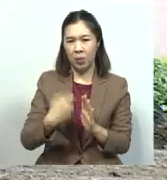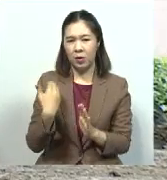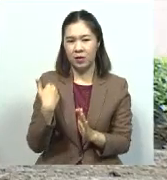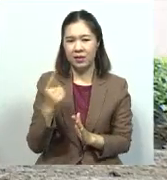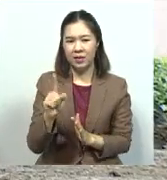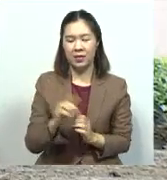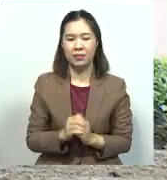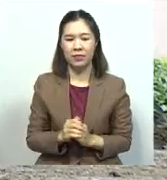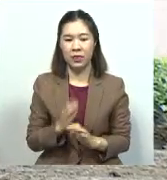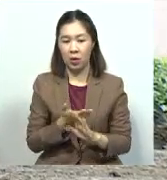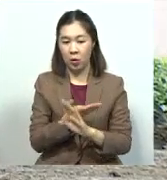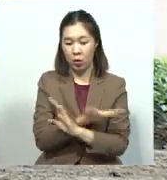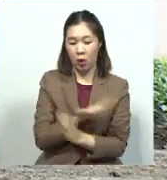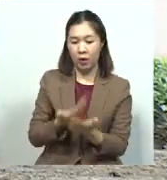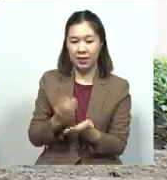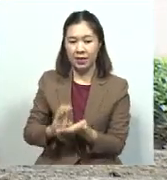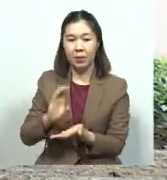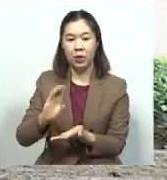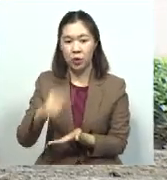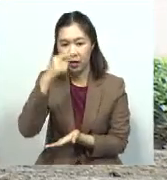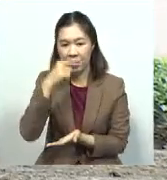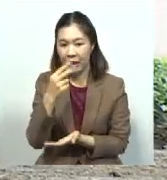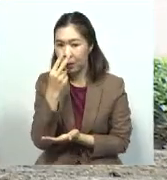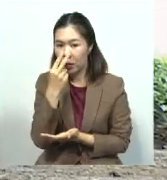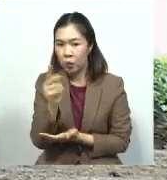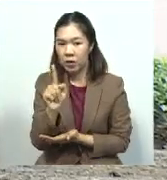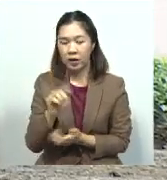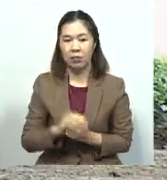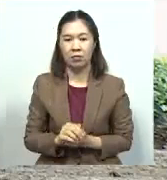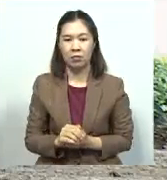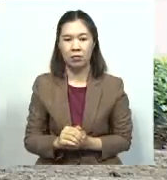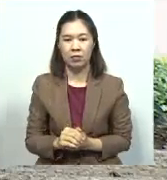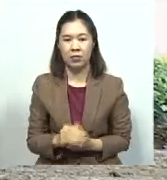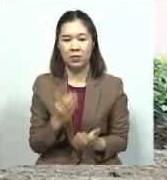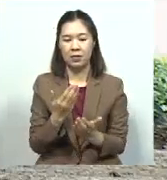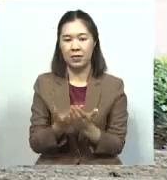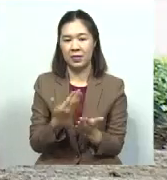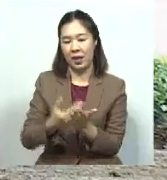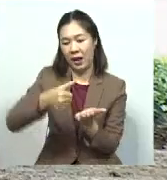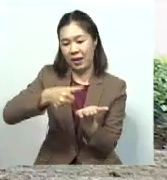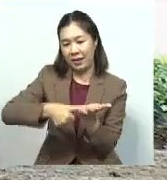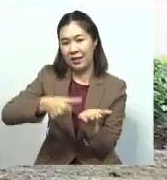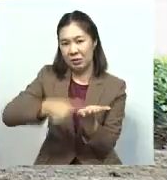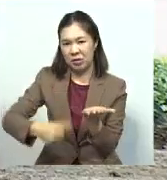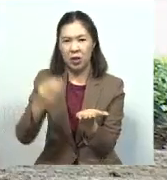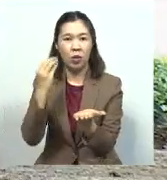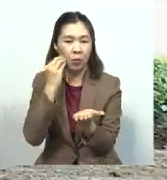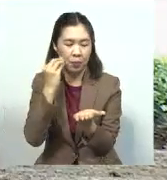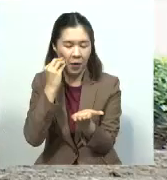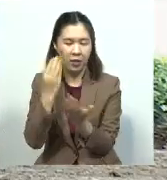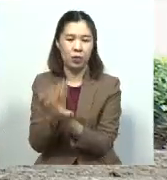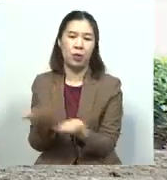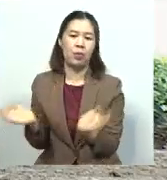ก่อนที่จะไปดูการลงทุนในตลาดหุ้นไทยมาดูนี่ก่อนค่ะภาวะหนี้ครัวเรือนภาวะหนี้ครัวเรือน ต้องบอกว่าสูงขึ้นเยอะนะ